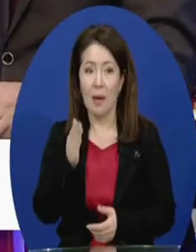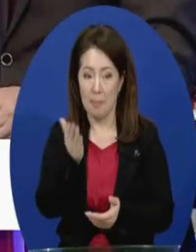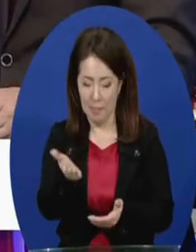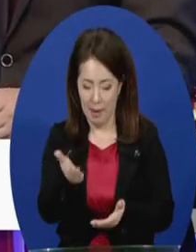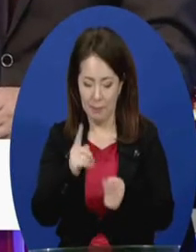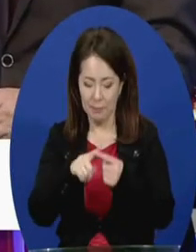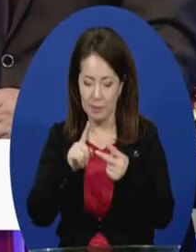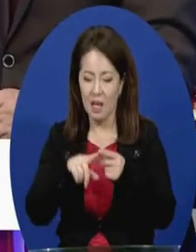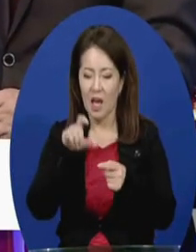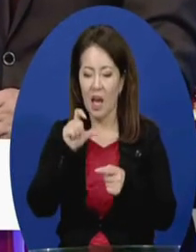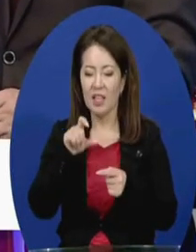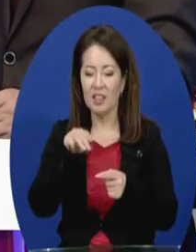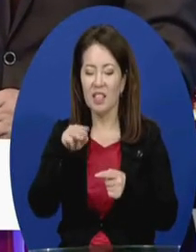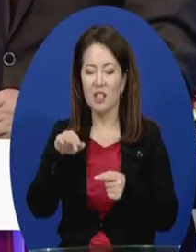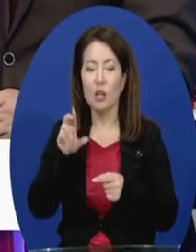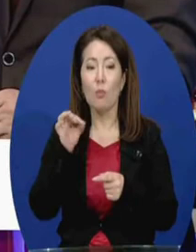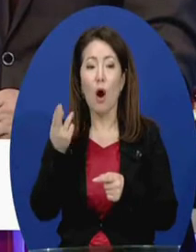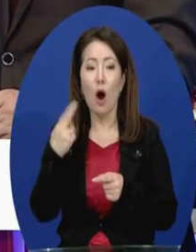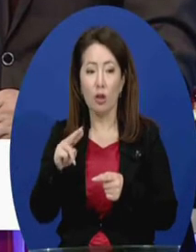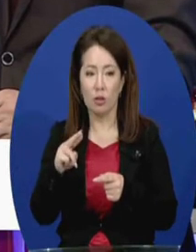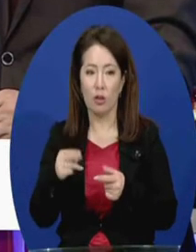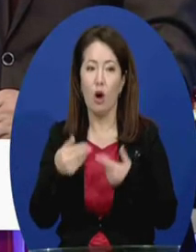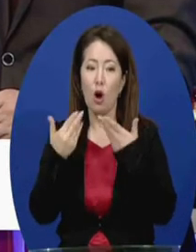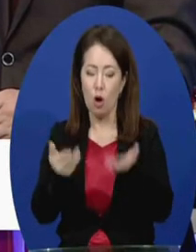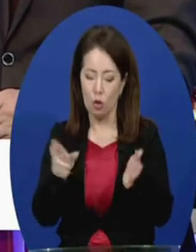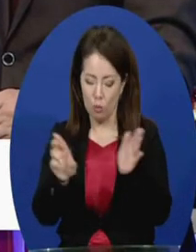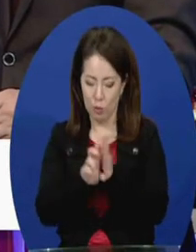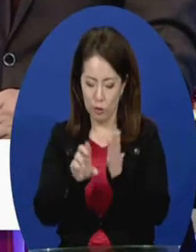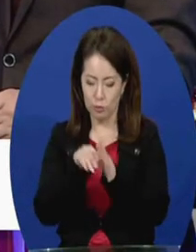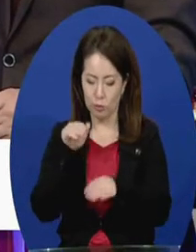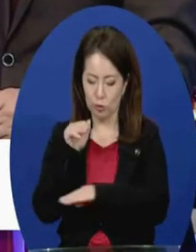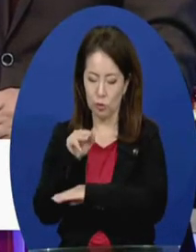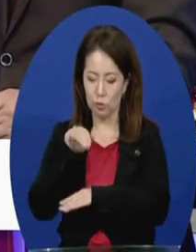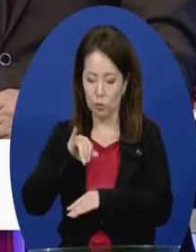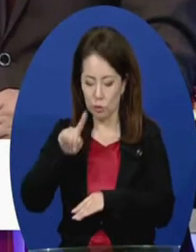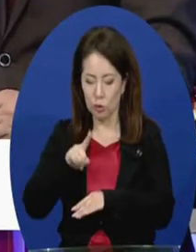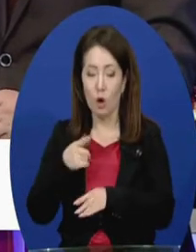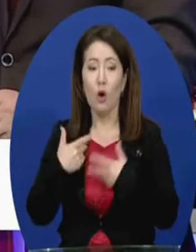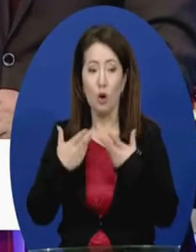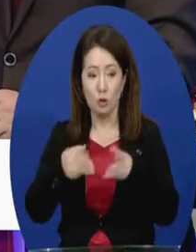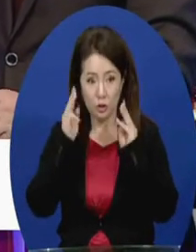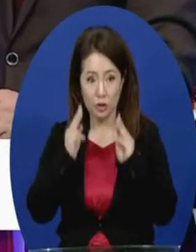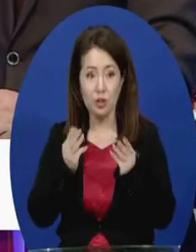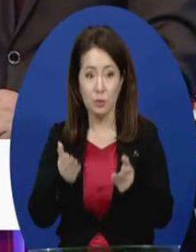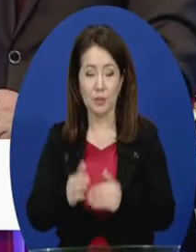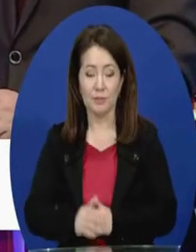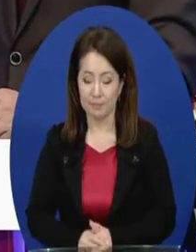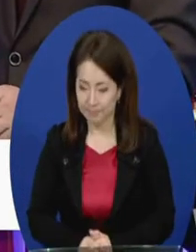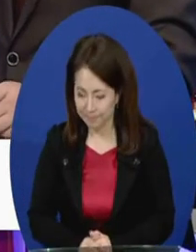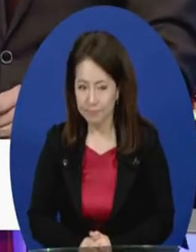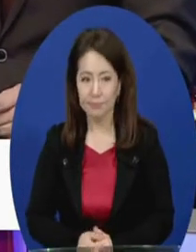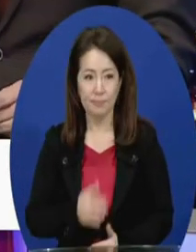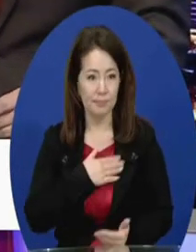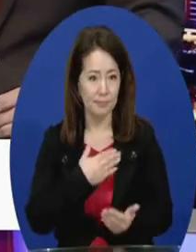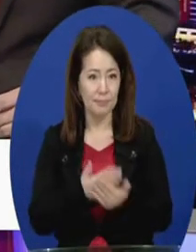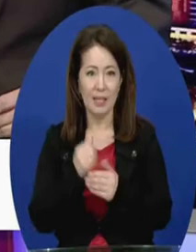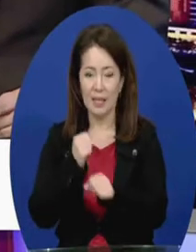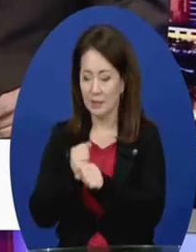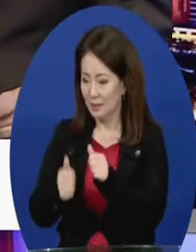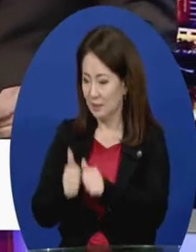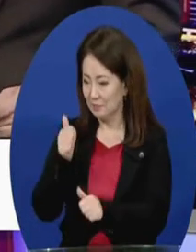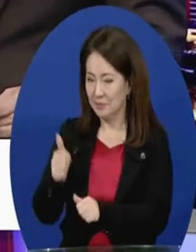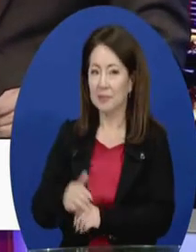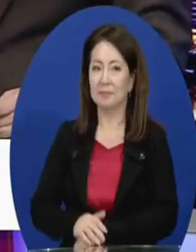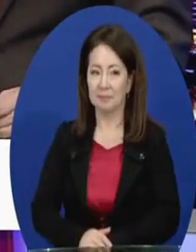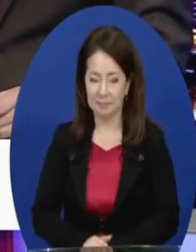нь ETT бондтой болох боломжийг компани зүгээс төлөөлөл өдөрдох зөвлөлийн зүгээс олгосон шийдвэр. За баярлалаа танд. Та бүхний ажилд амжилт